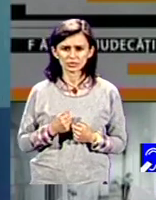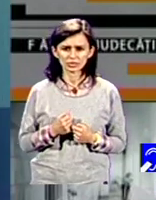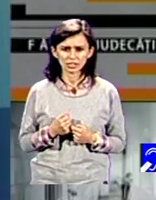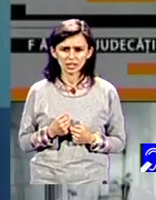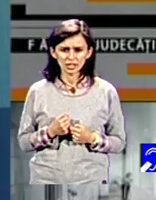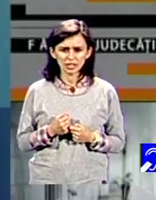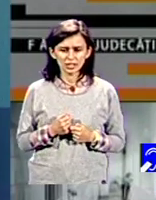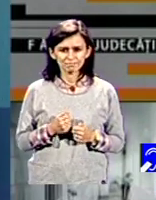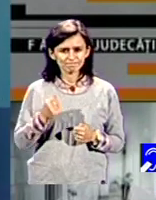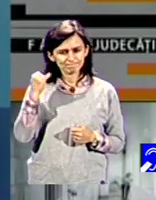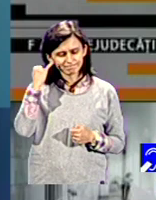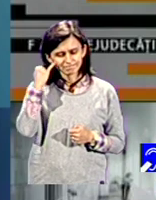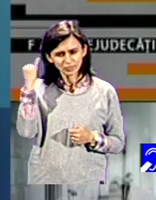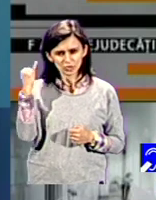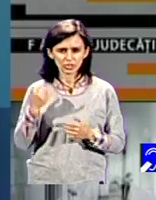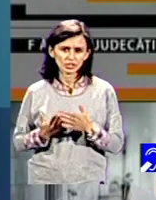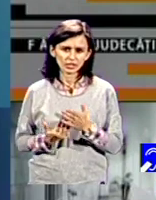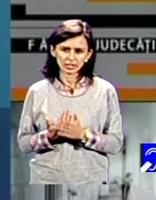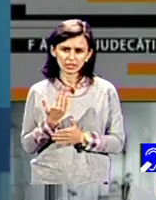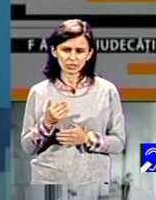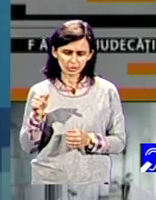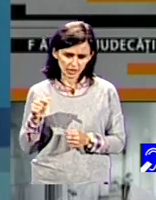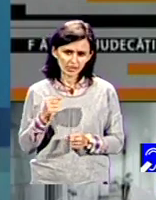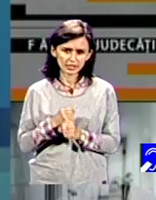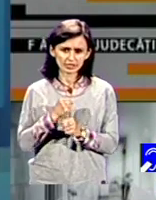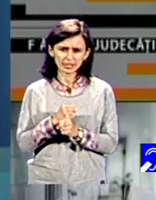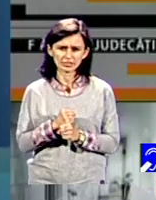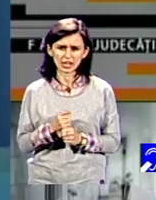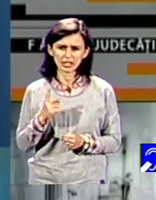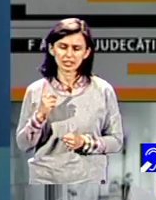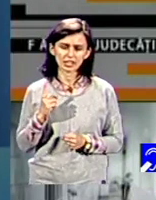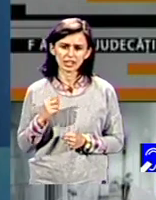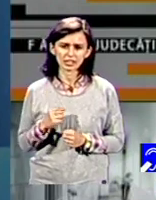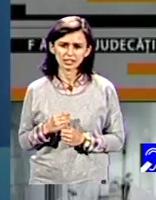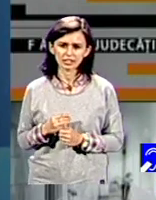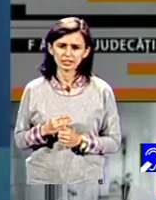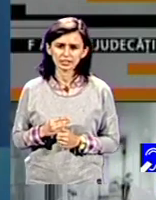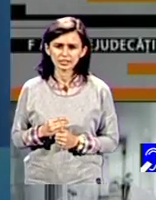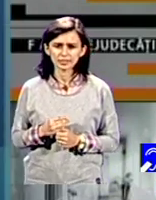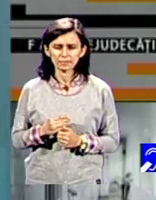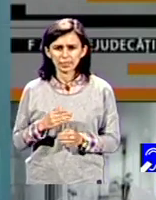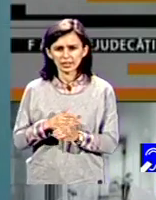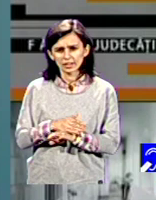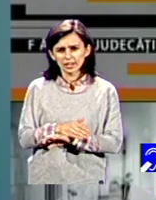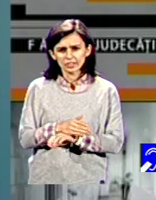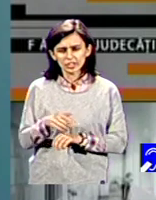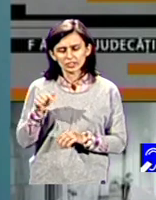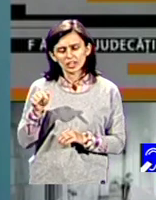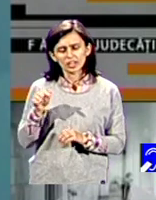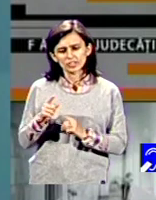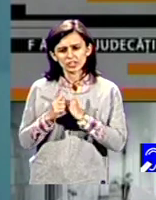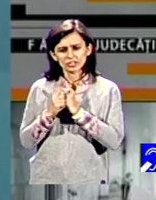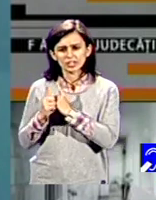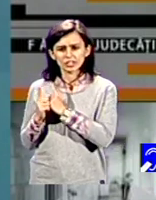concept nou ele se fac exista dar și accesul la acest training